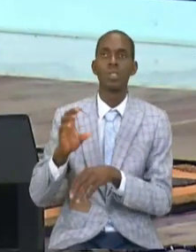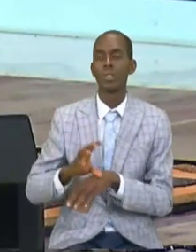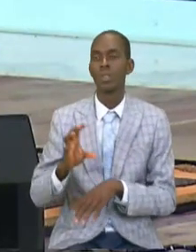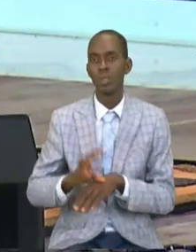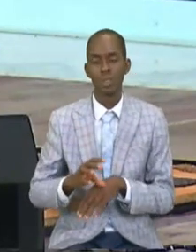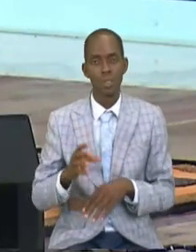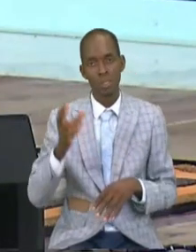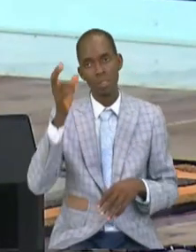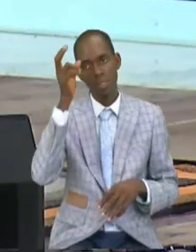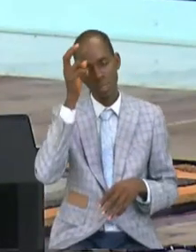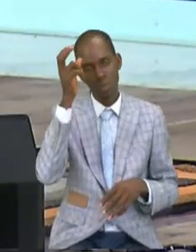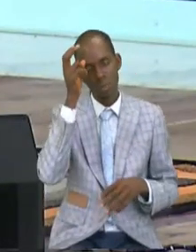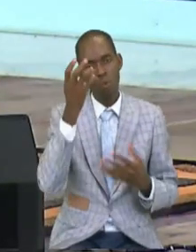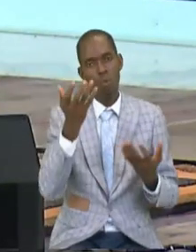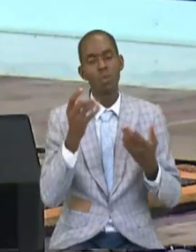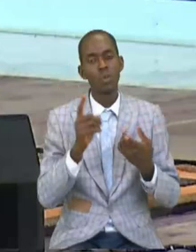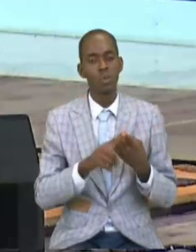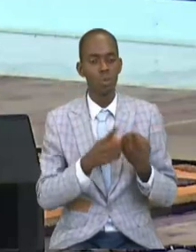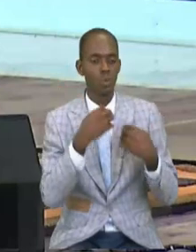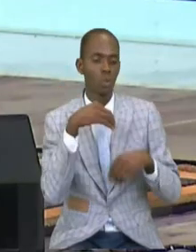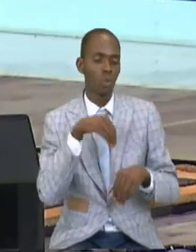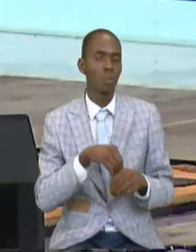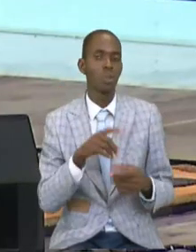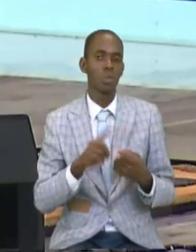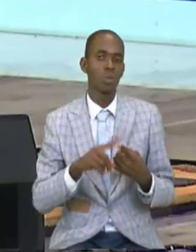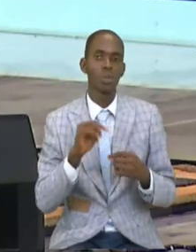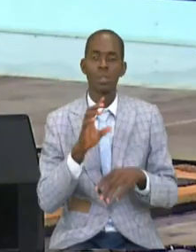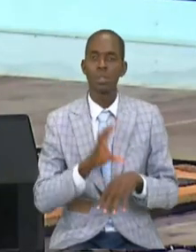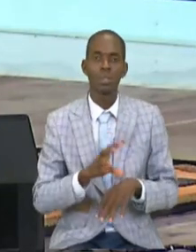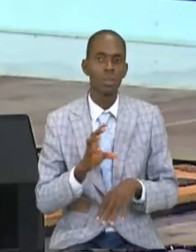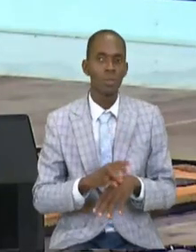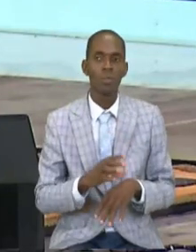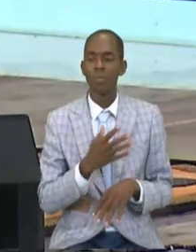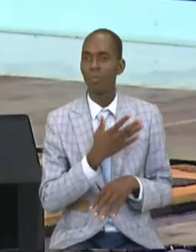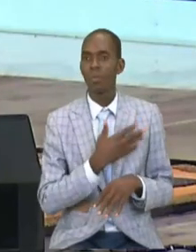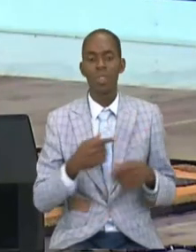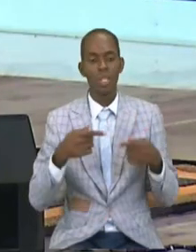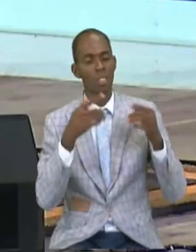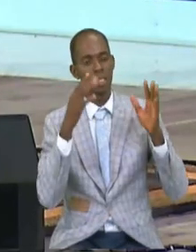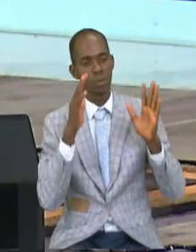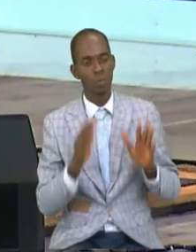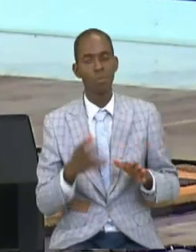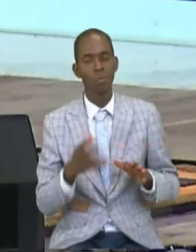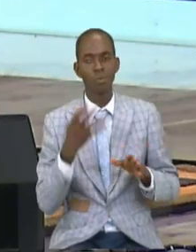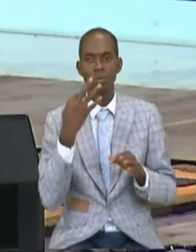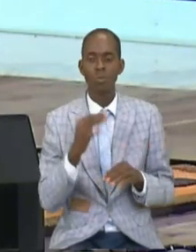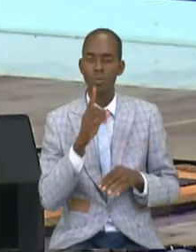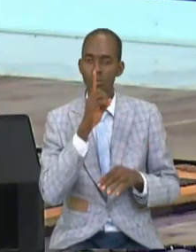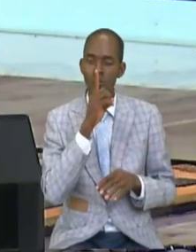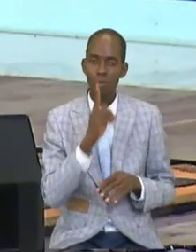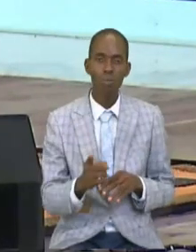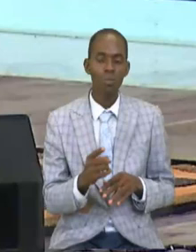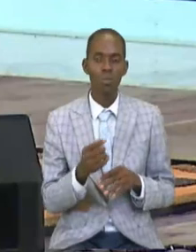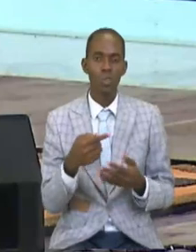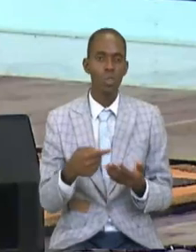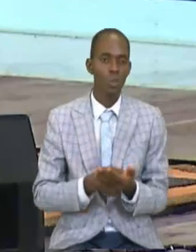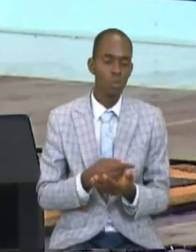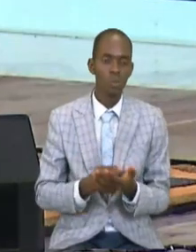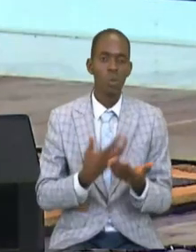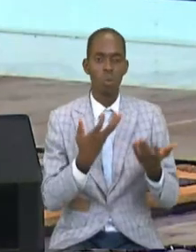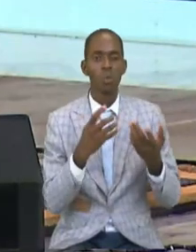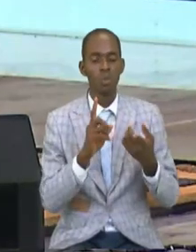Parfois, les démons, le diable veut s'asseoir dans l'église et les antagonistes